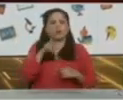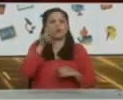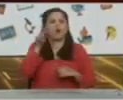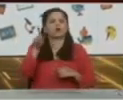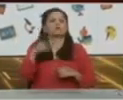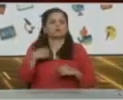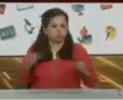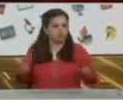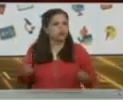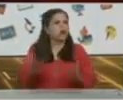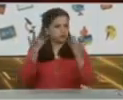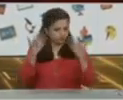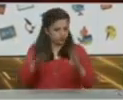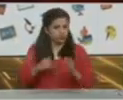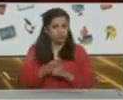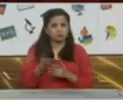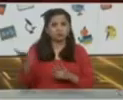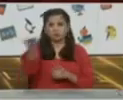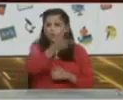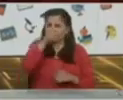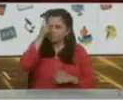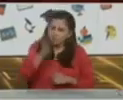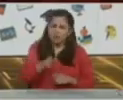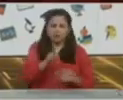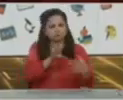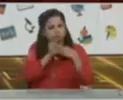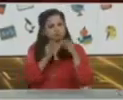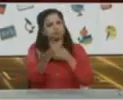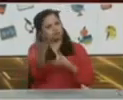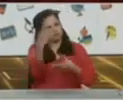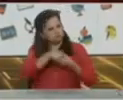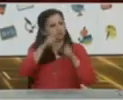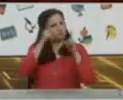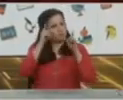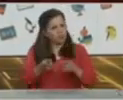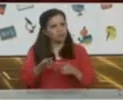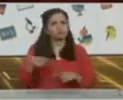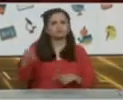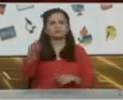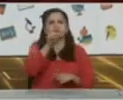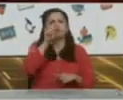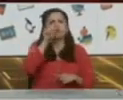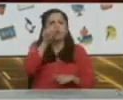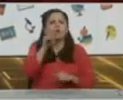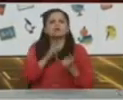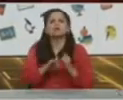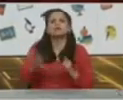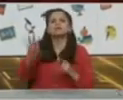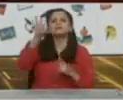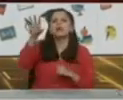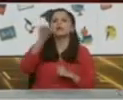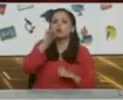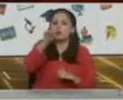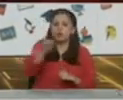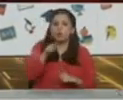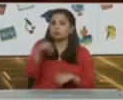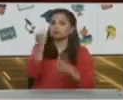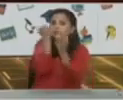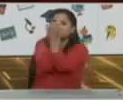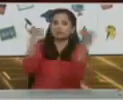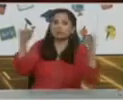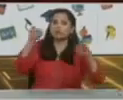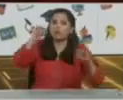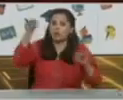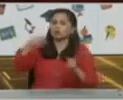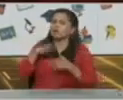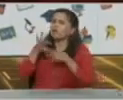है। आपको इस अभियान से जुड़ना है। आप अपने राज्य की आजादी की लड़ाई से